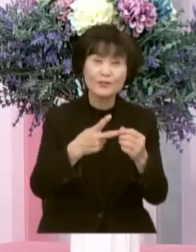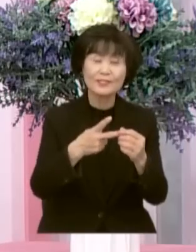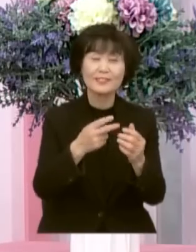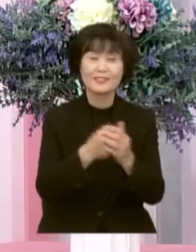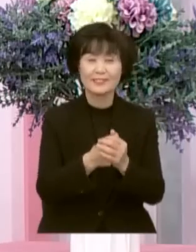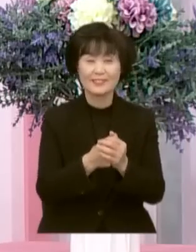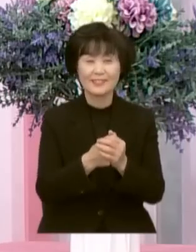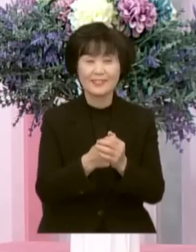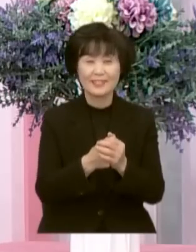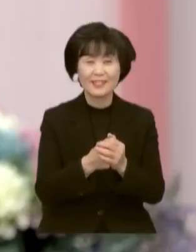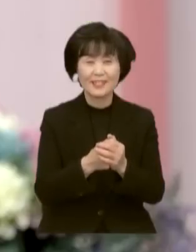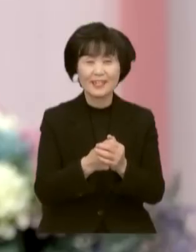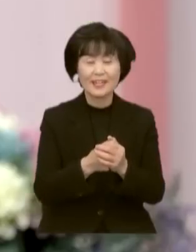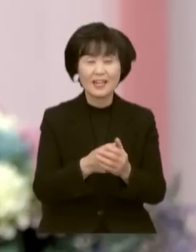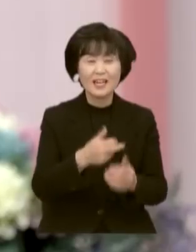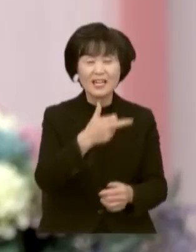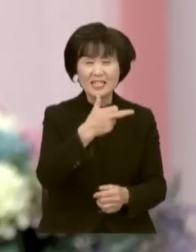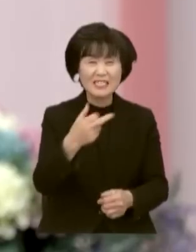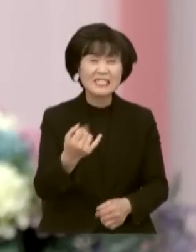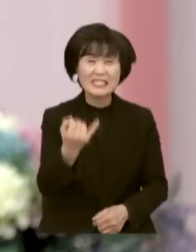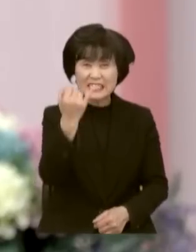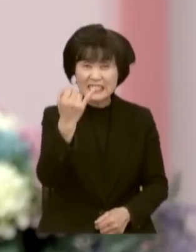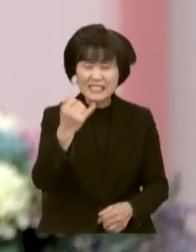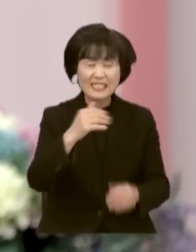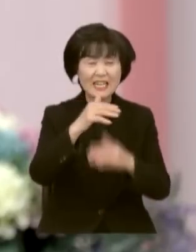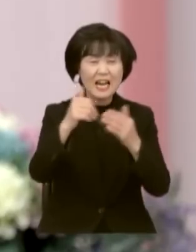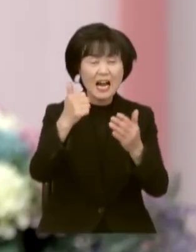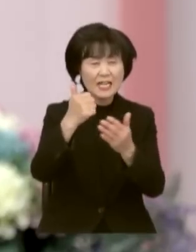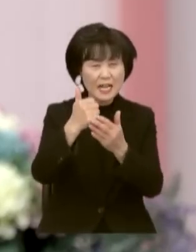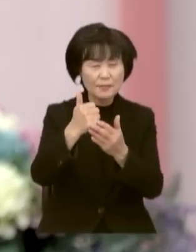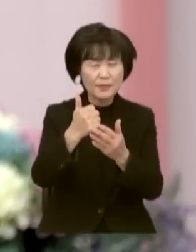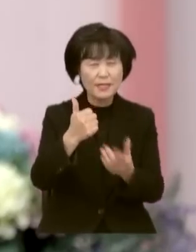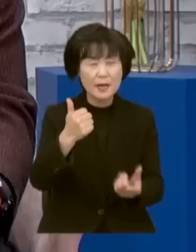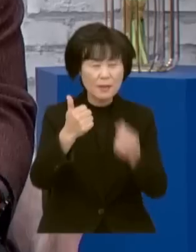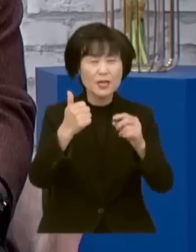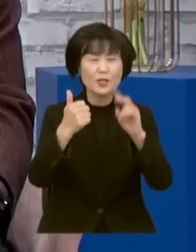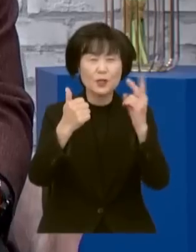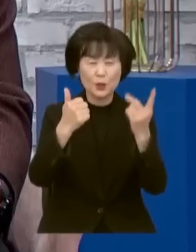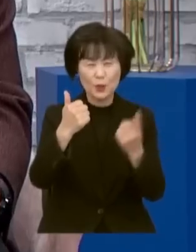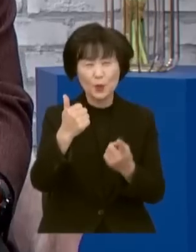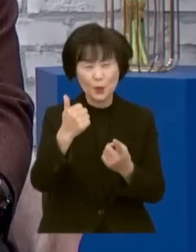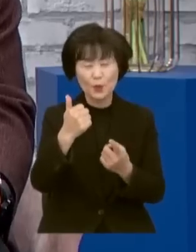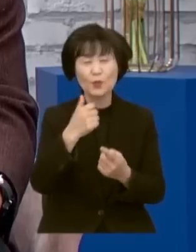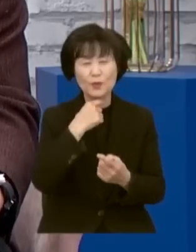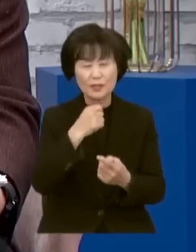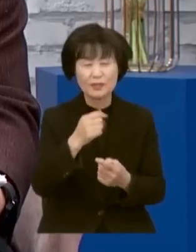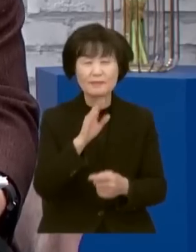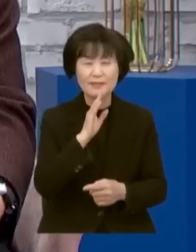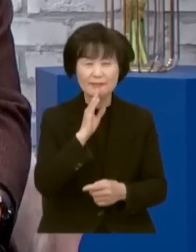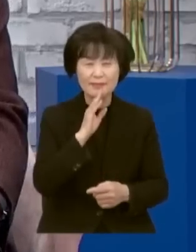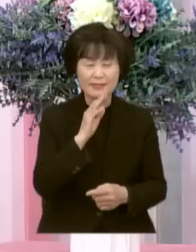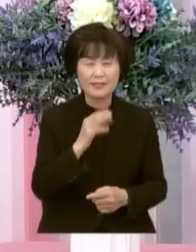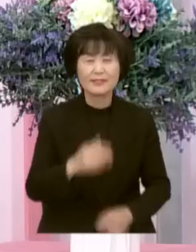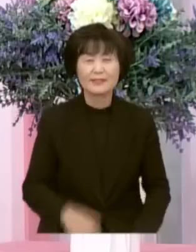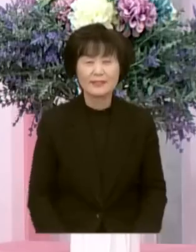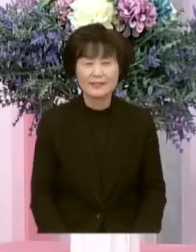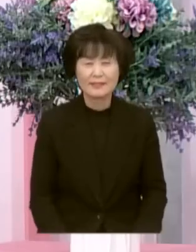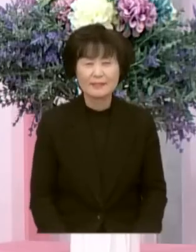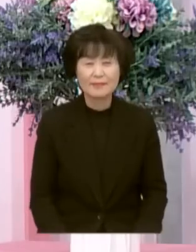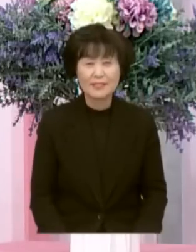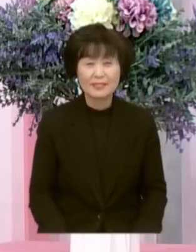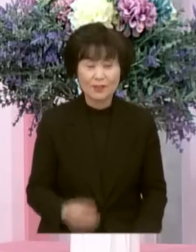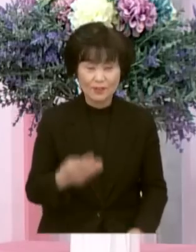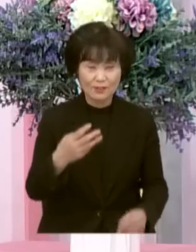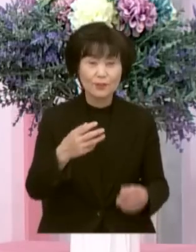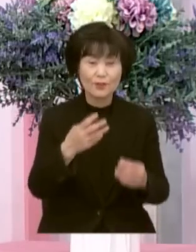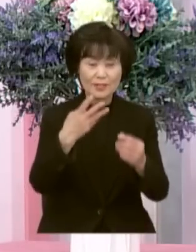기도 제목은 우리 조성의 큰 언니 하나님 앞에 하루빨리 오는 것입니다. 맞아. 큰 언니 네. 아직 안 돌아왔죠? 네. 네.